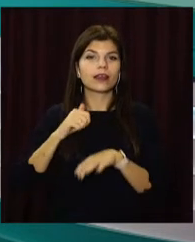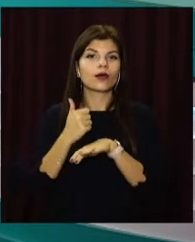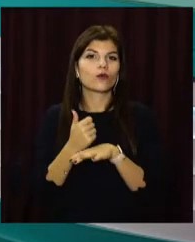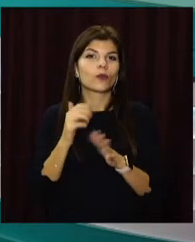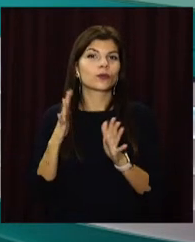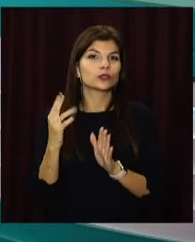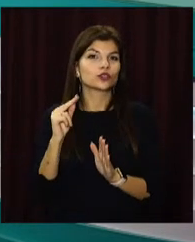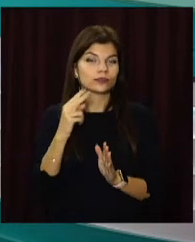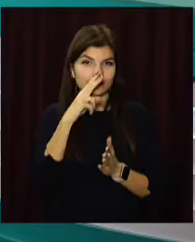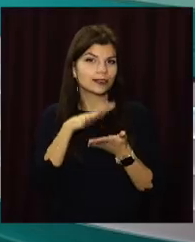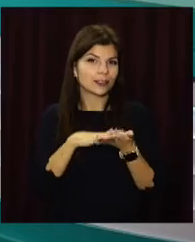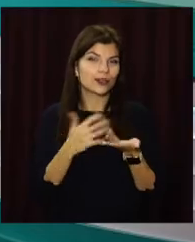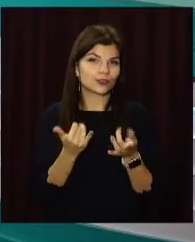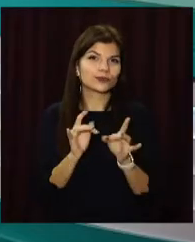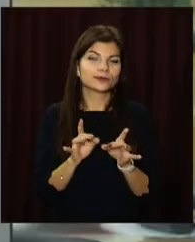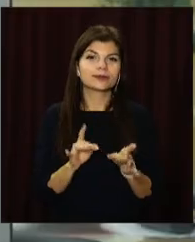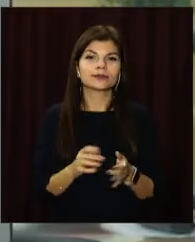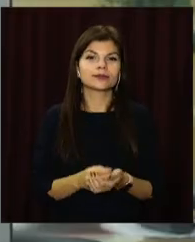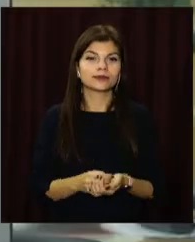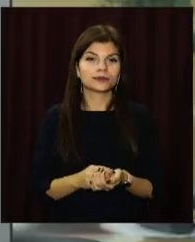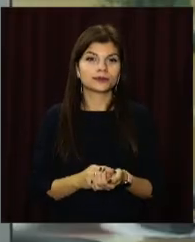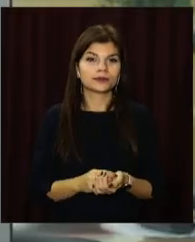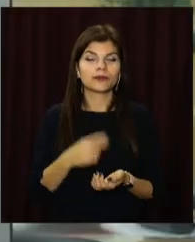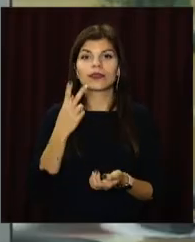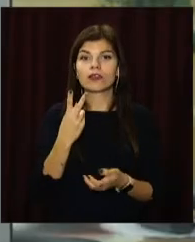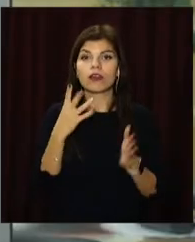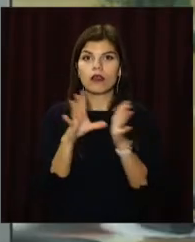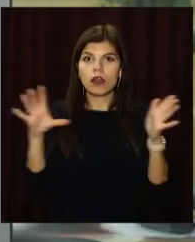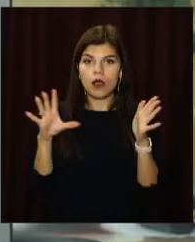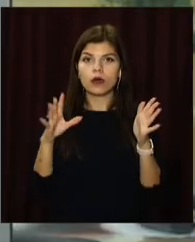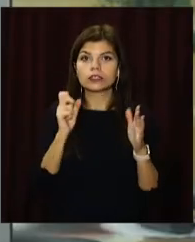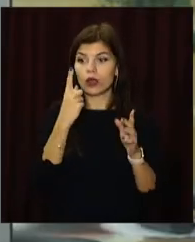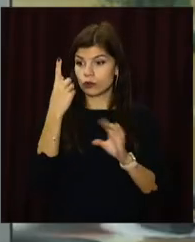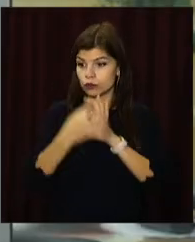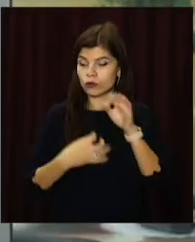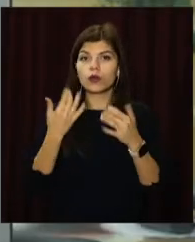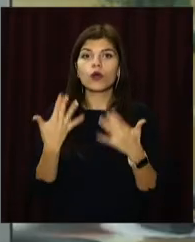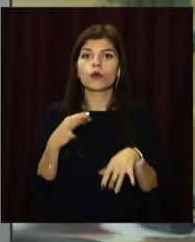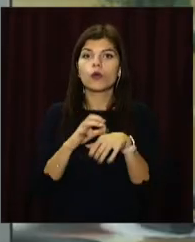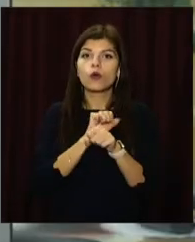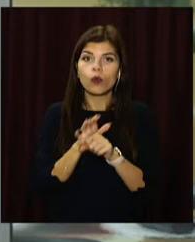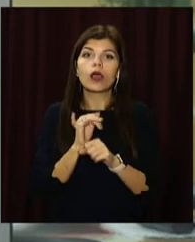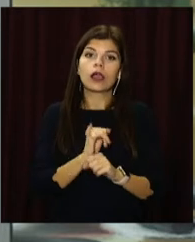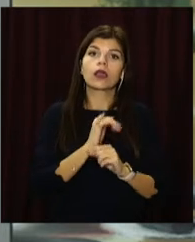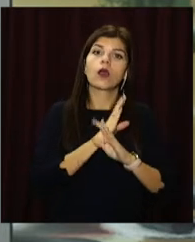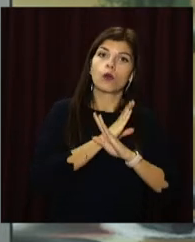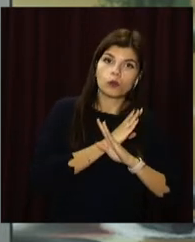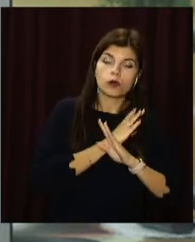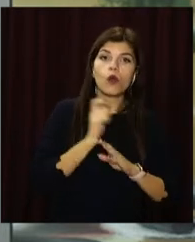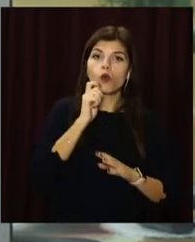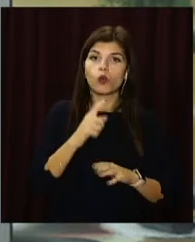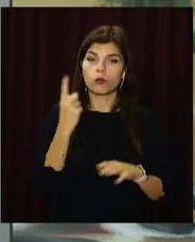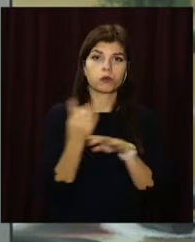головні події четверга дивіться просто зараз. Два антирекорди за добу за кількістю хворих і померлих. В Україні